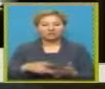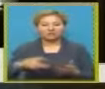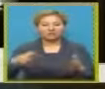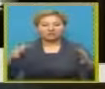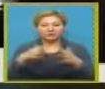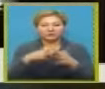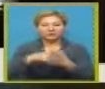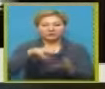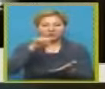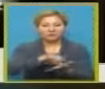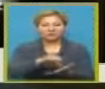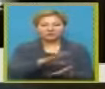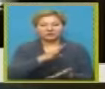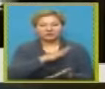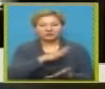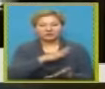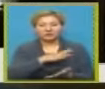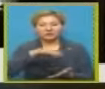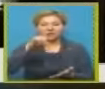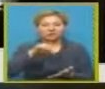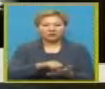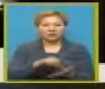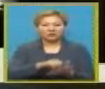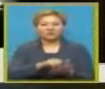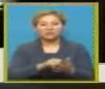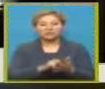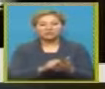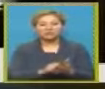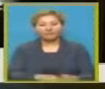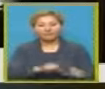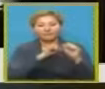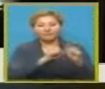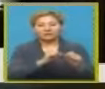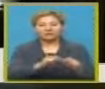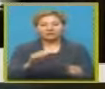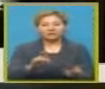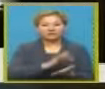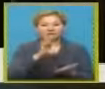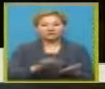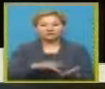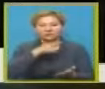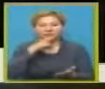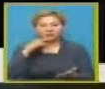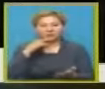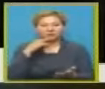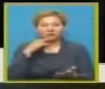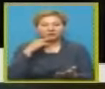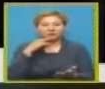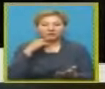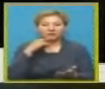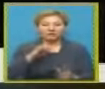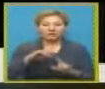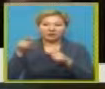7 ноябрьда. Ұрыша бастадық. Барсақ Жуков